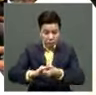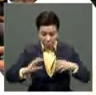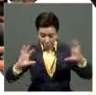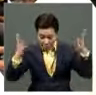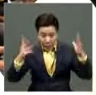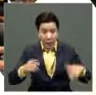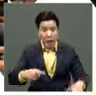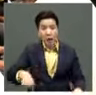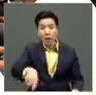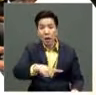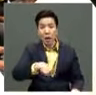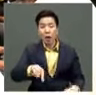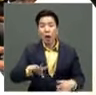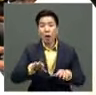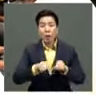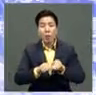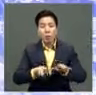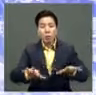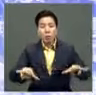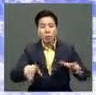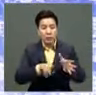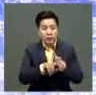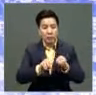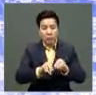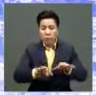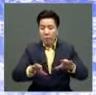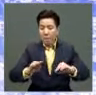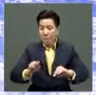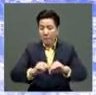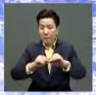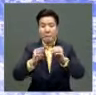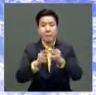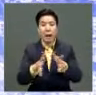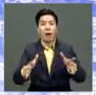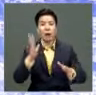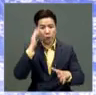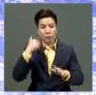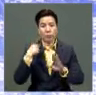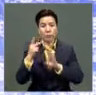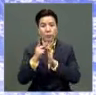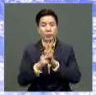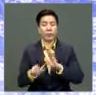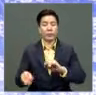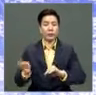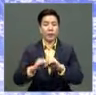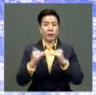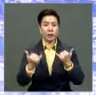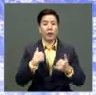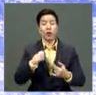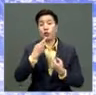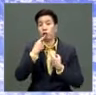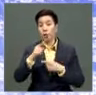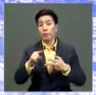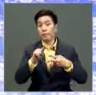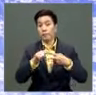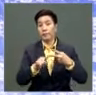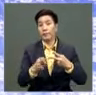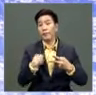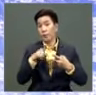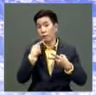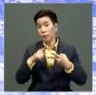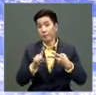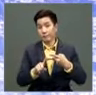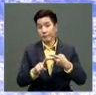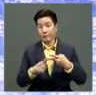และมีการแพร่กระจายกันไปมาตรการเพิ่มเติมขึ้นมาก็จะเกิดขึ้นนะครับอันนี้ตอบข้อคำถามอันนี้นะ